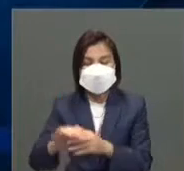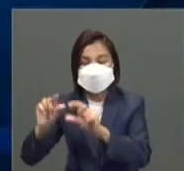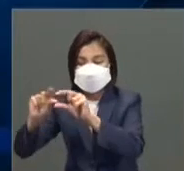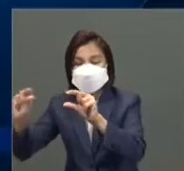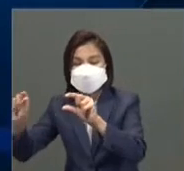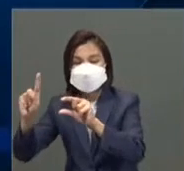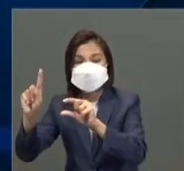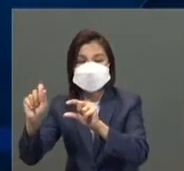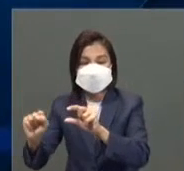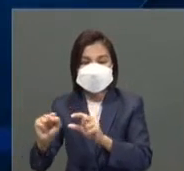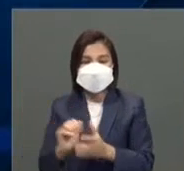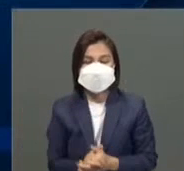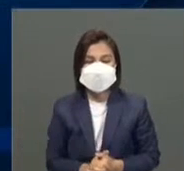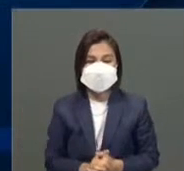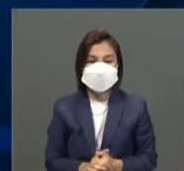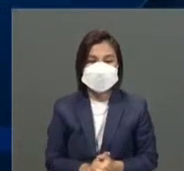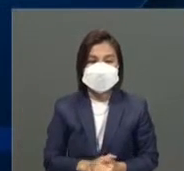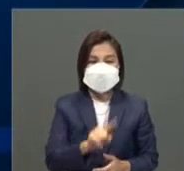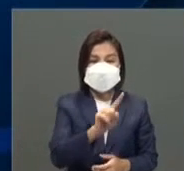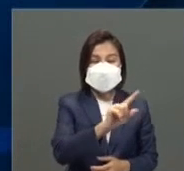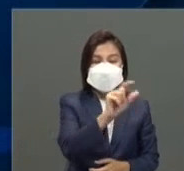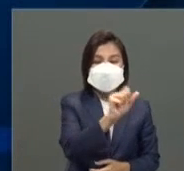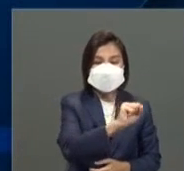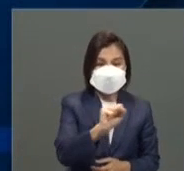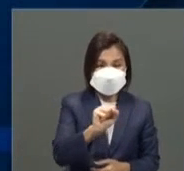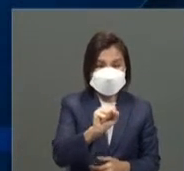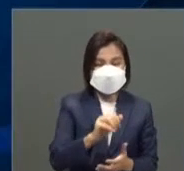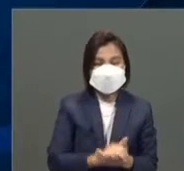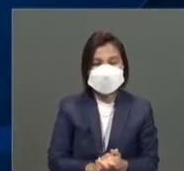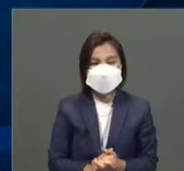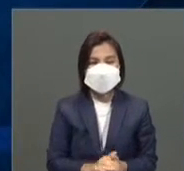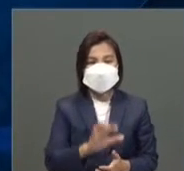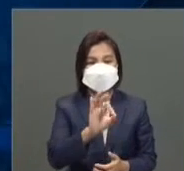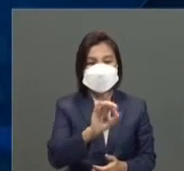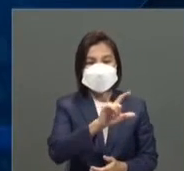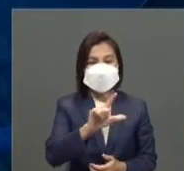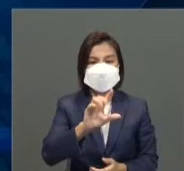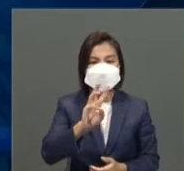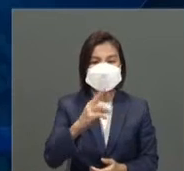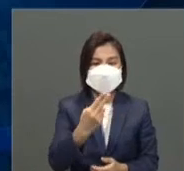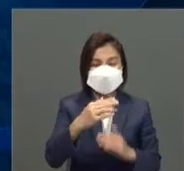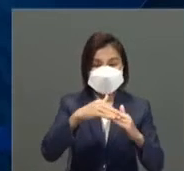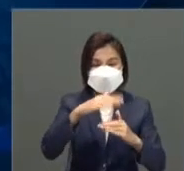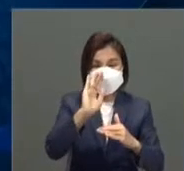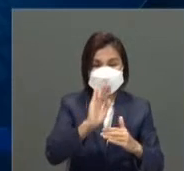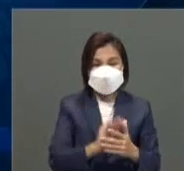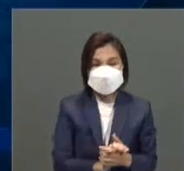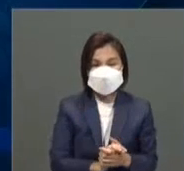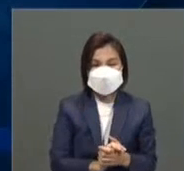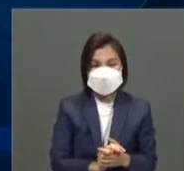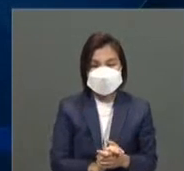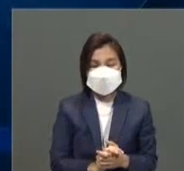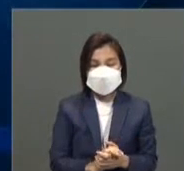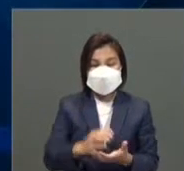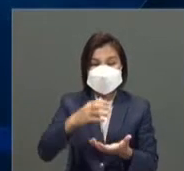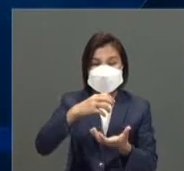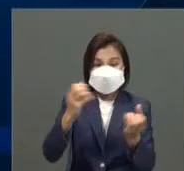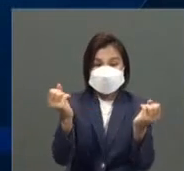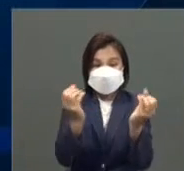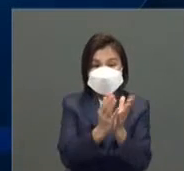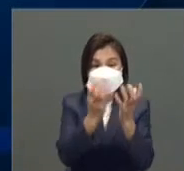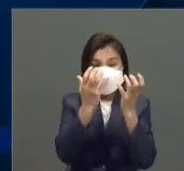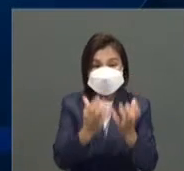ครับส่วน AstraZeneca ฉีดไป 9,600,000 กว่าโดสนะครับรายงานเหตุการณ์รุนแร